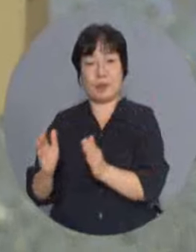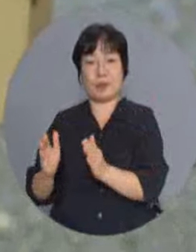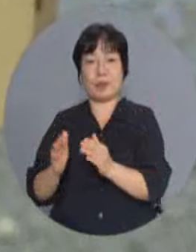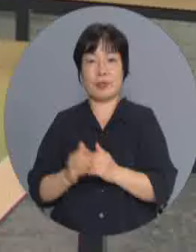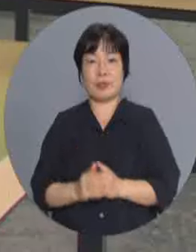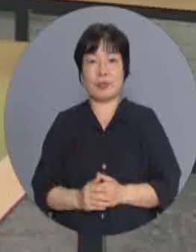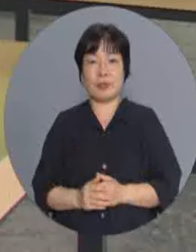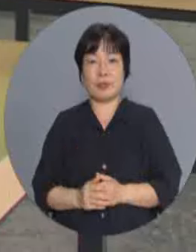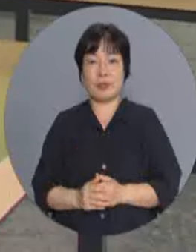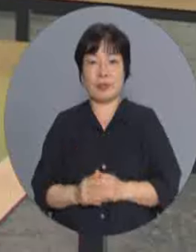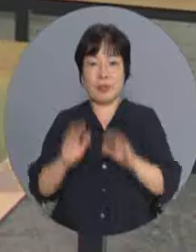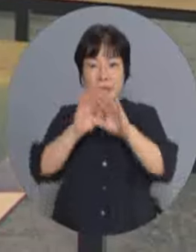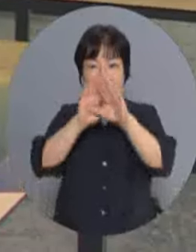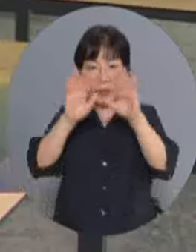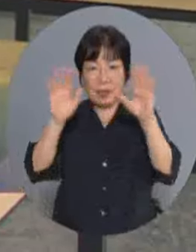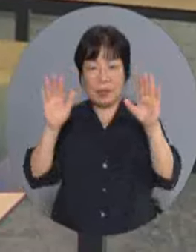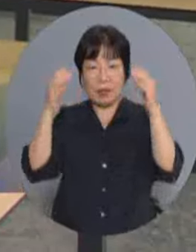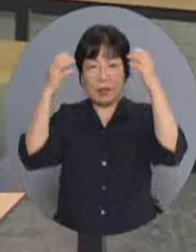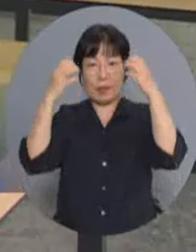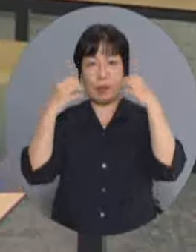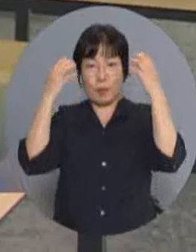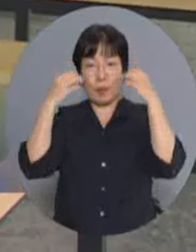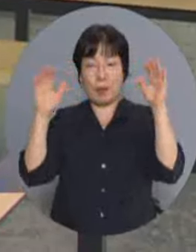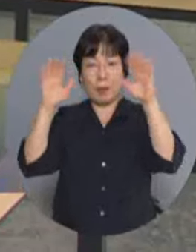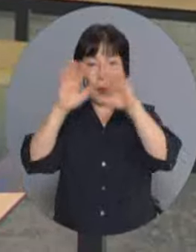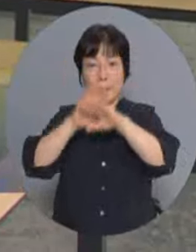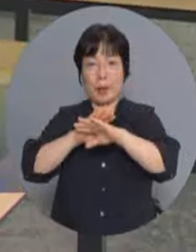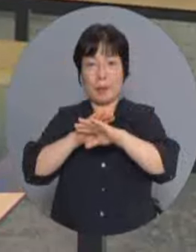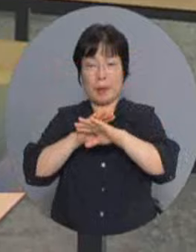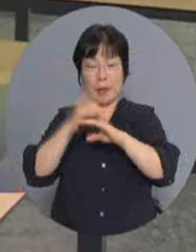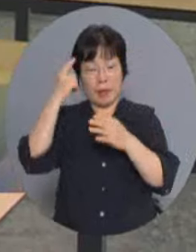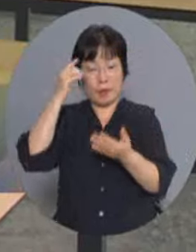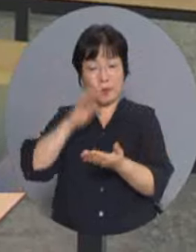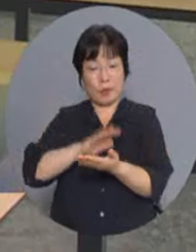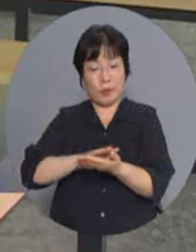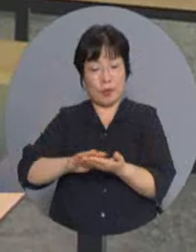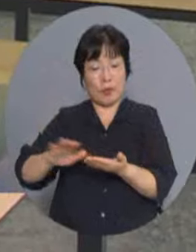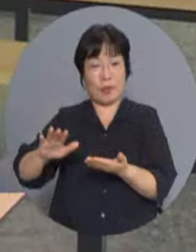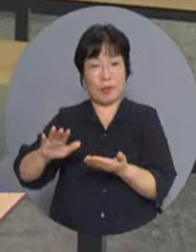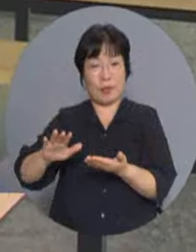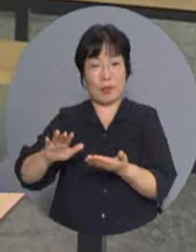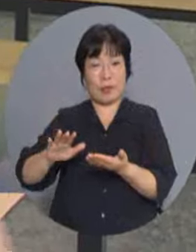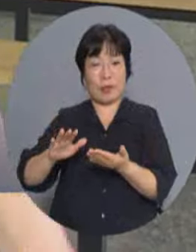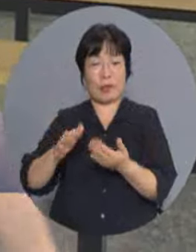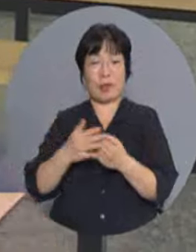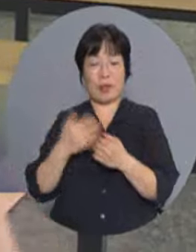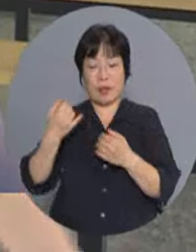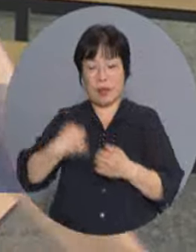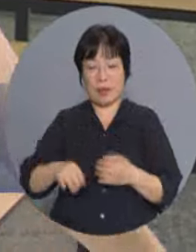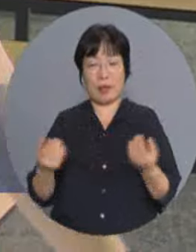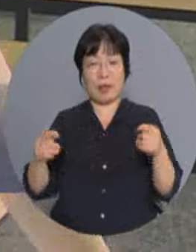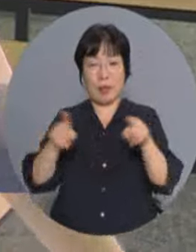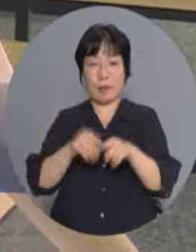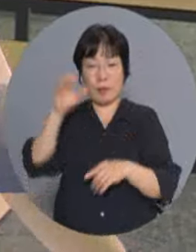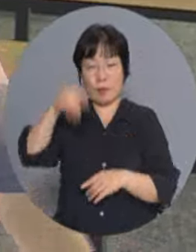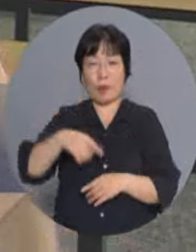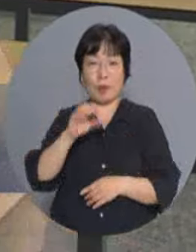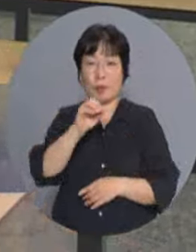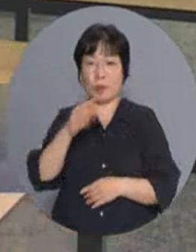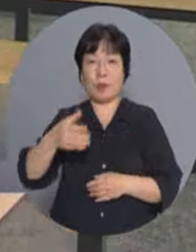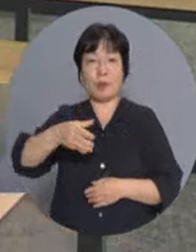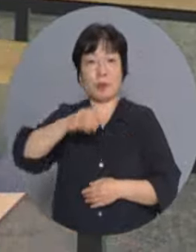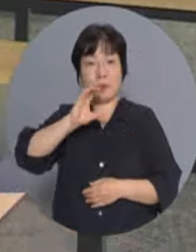했습니다 낮에는 더운데 할 게 아이랑 맥주도 마실 수